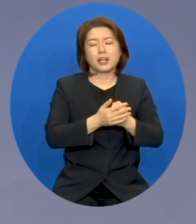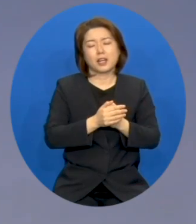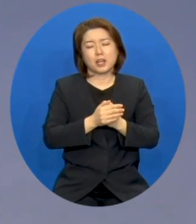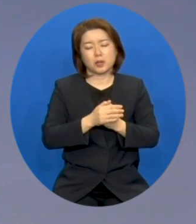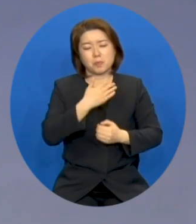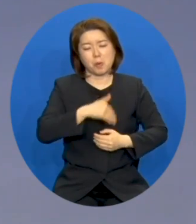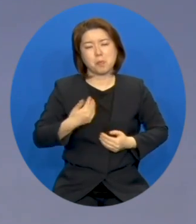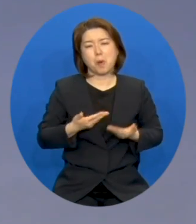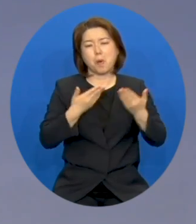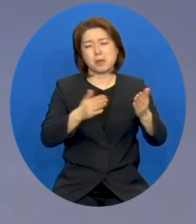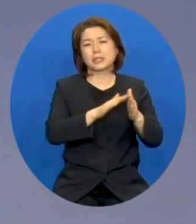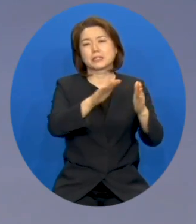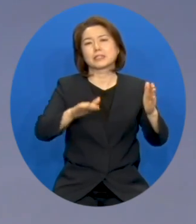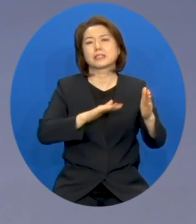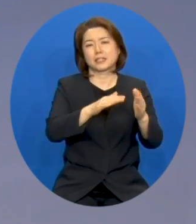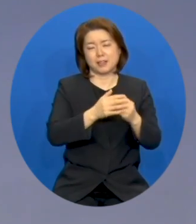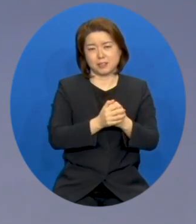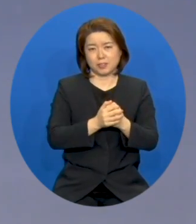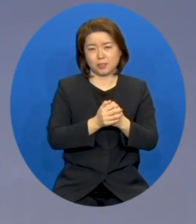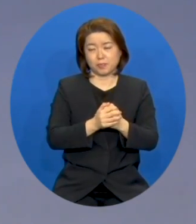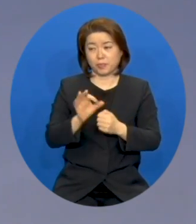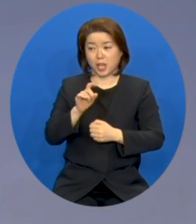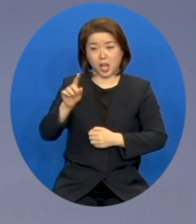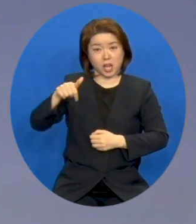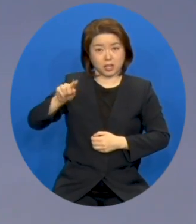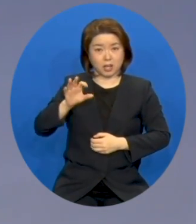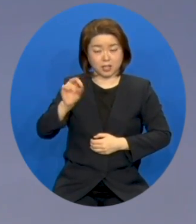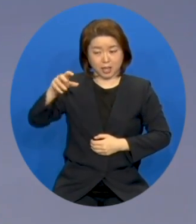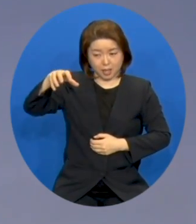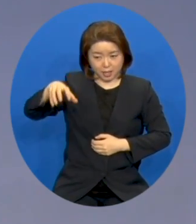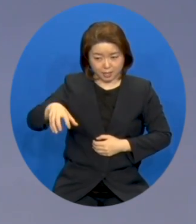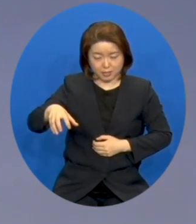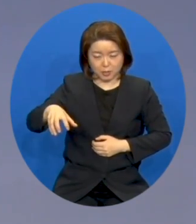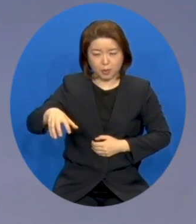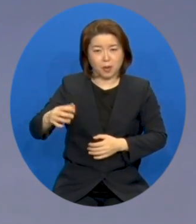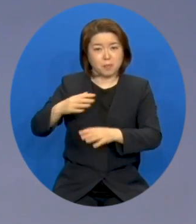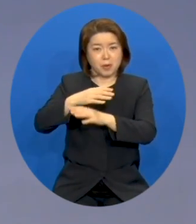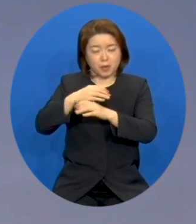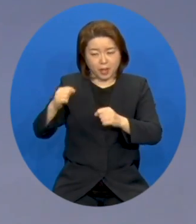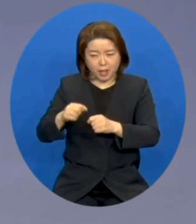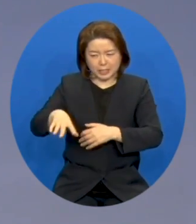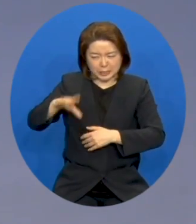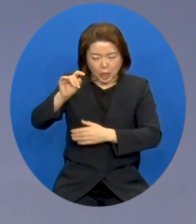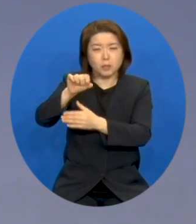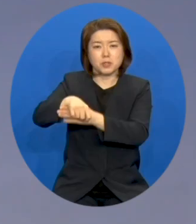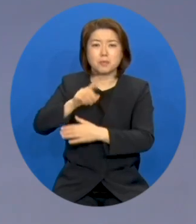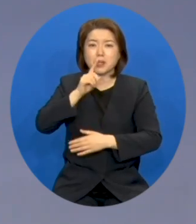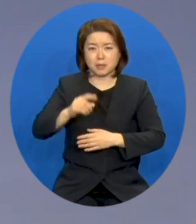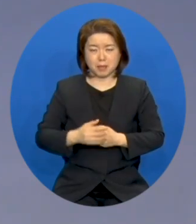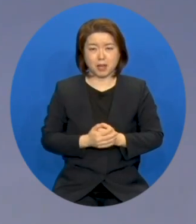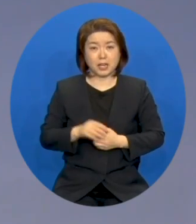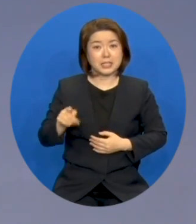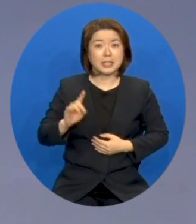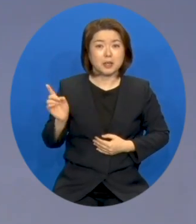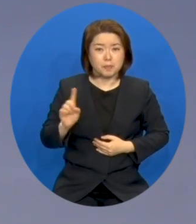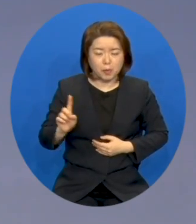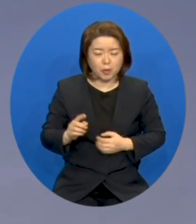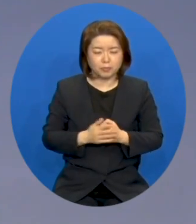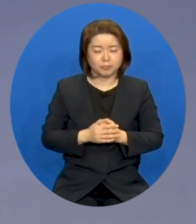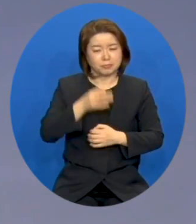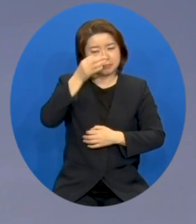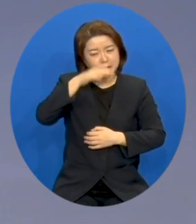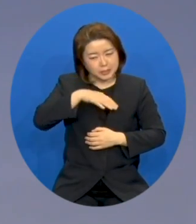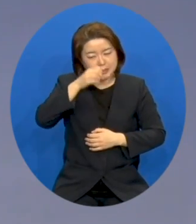소개하면서 열매라고, 아가야에서 맺은 첫 열매라고 말을 합니다. 이 말씀은 단순히 복음을